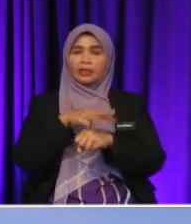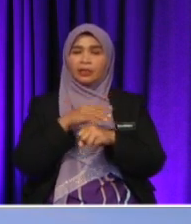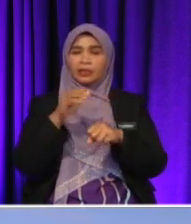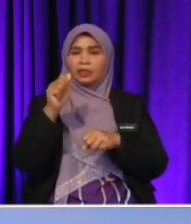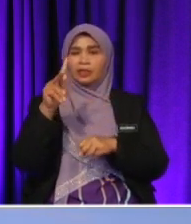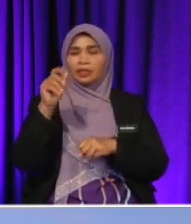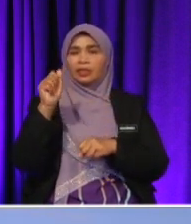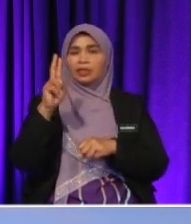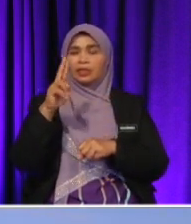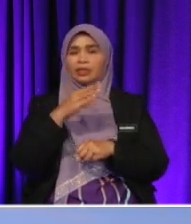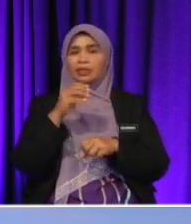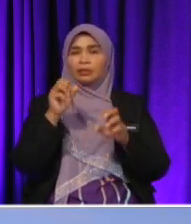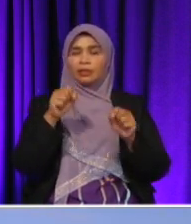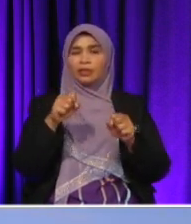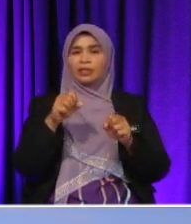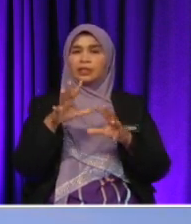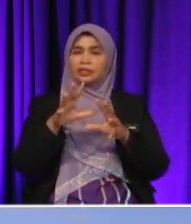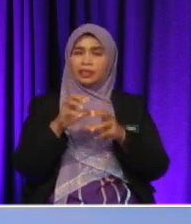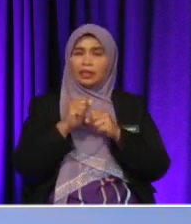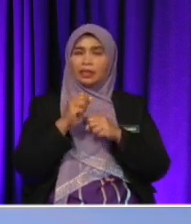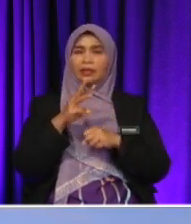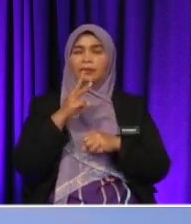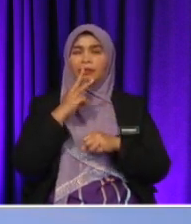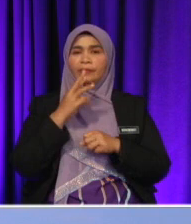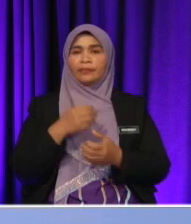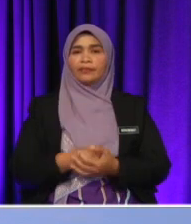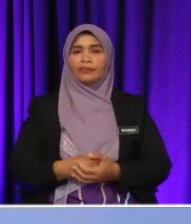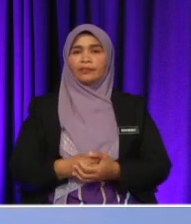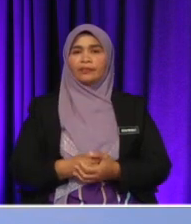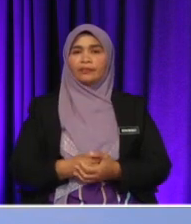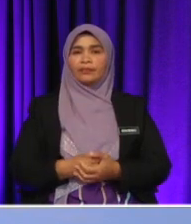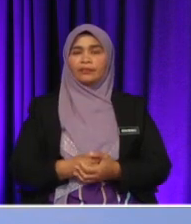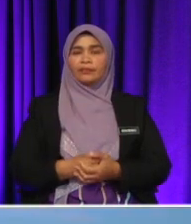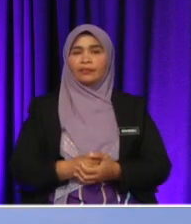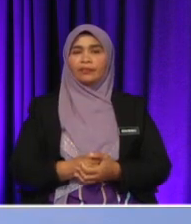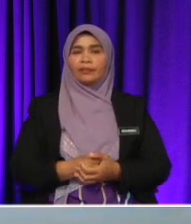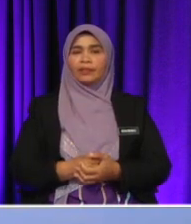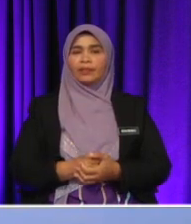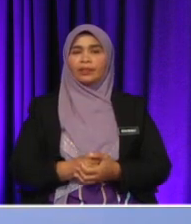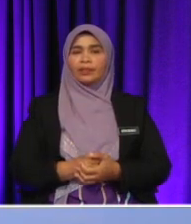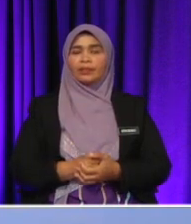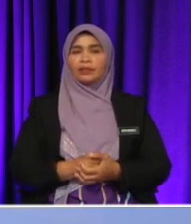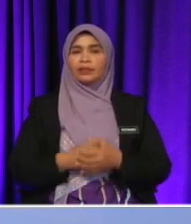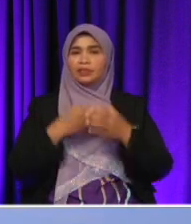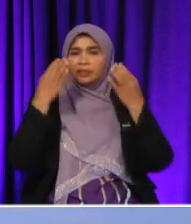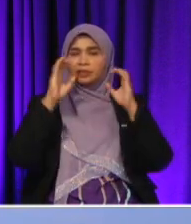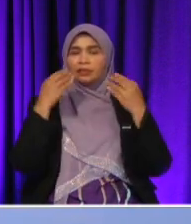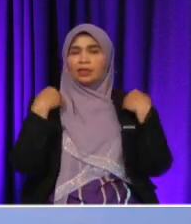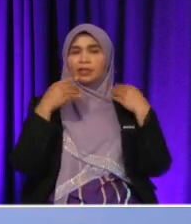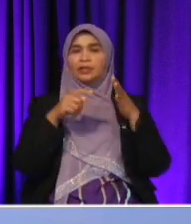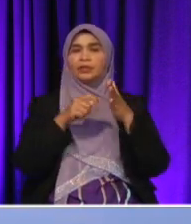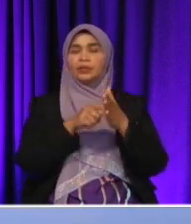menyerap air daripada lihat ciptaannya oke cego juga ada tunjukkan gambar